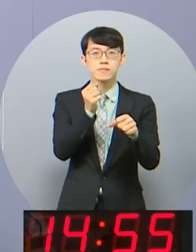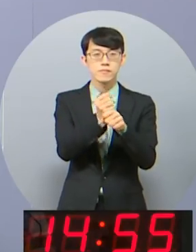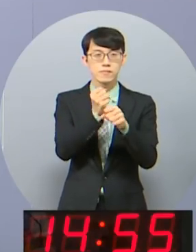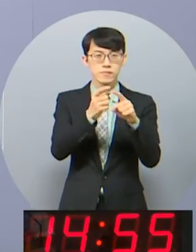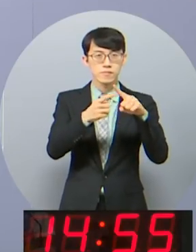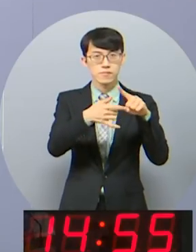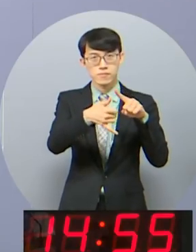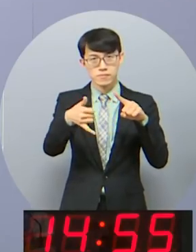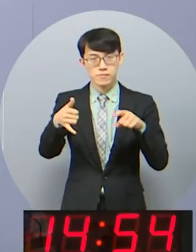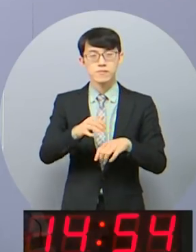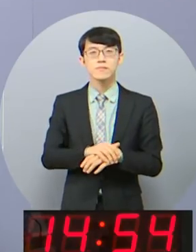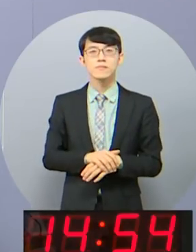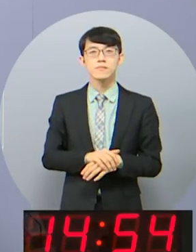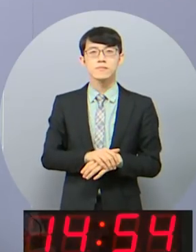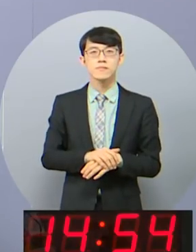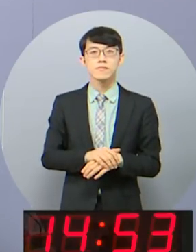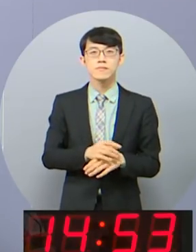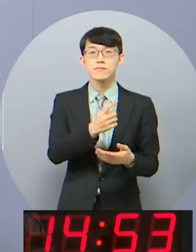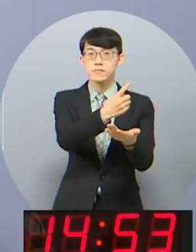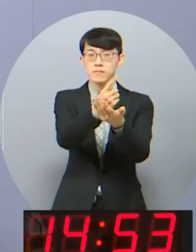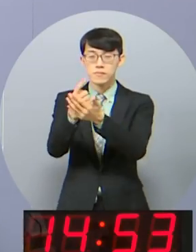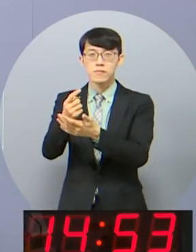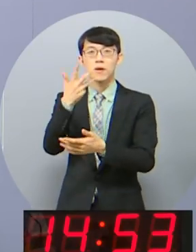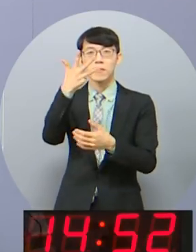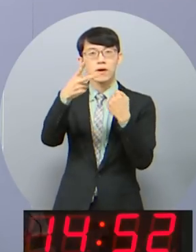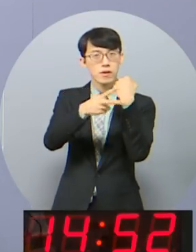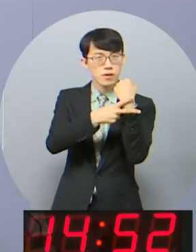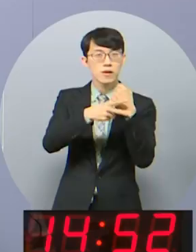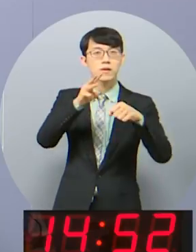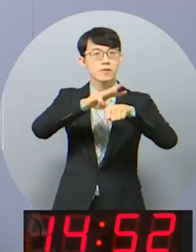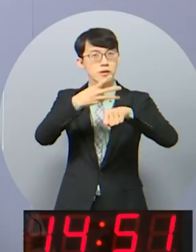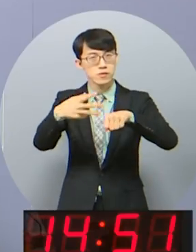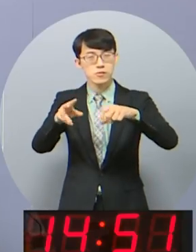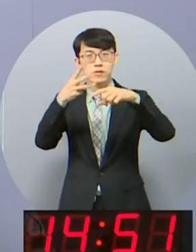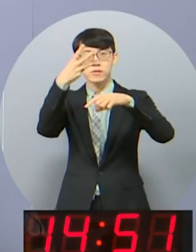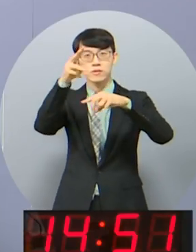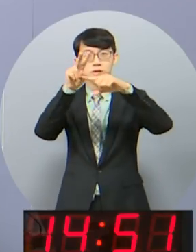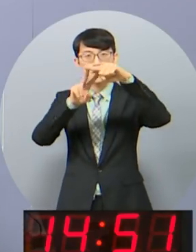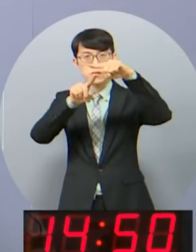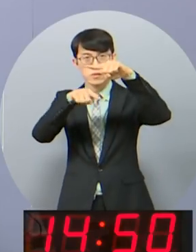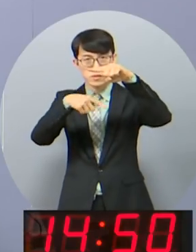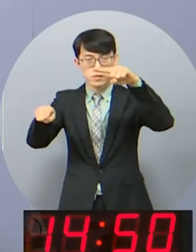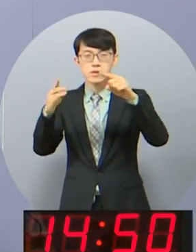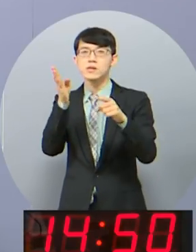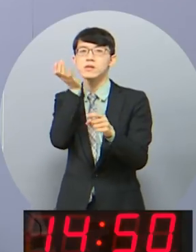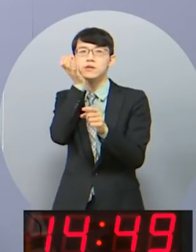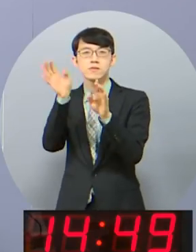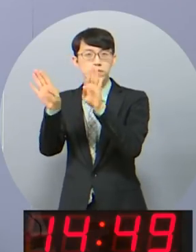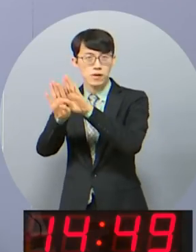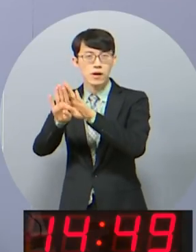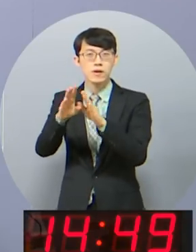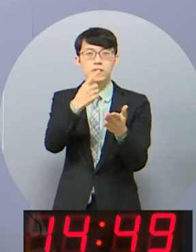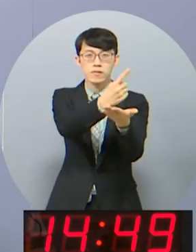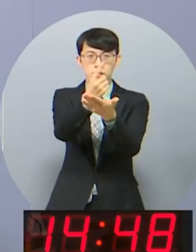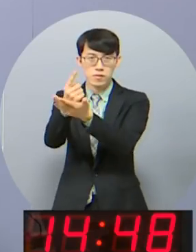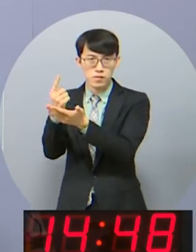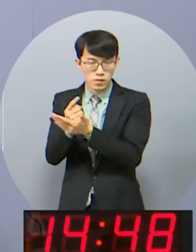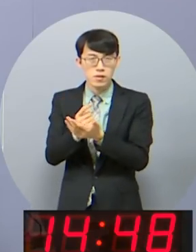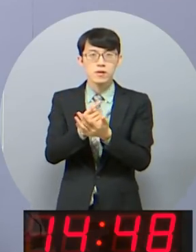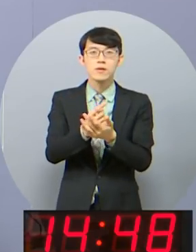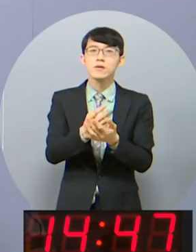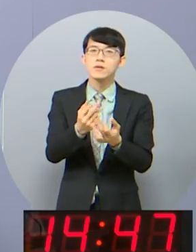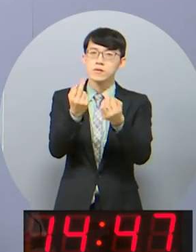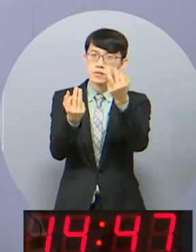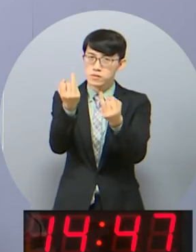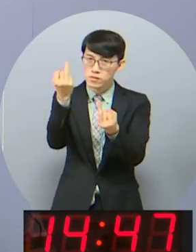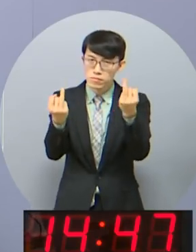位八里淡水30石门他的乡亲父老、兄妹姐妹们，大